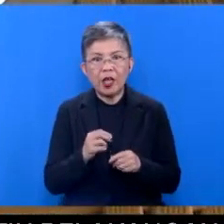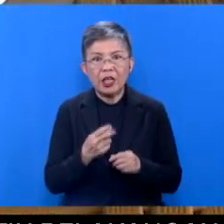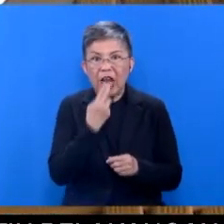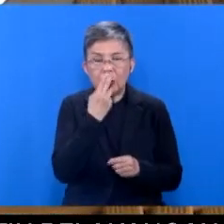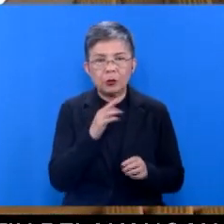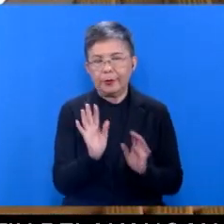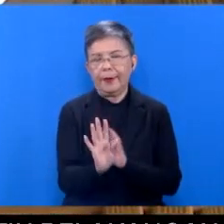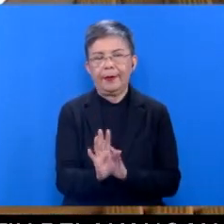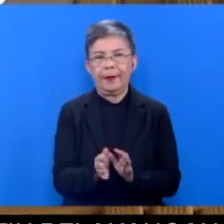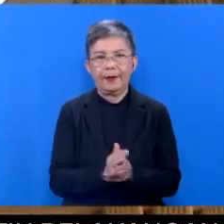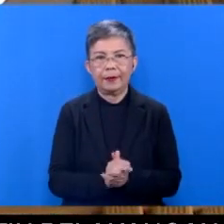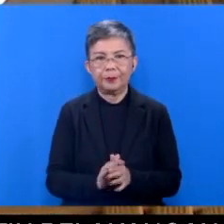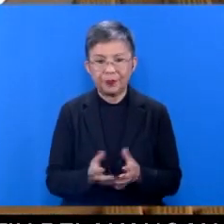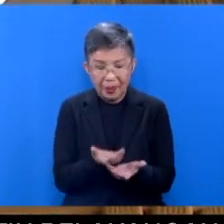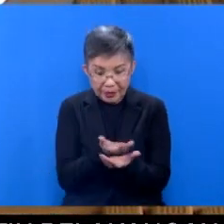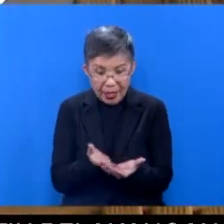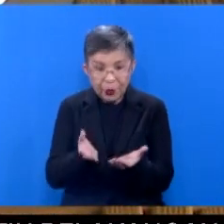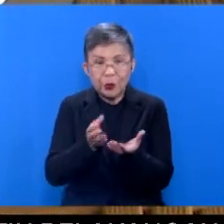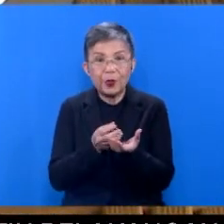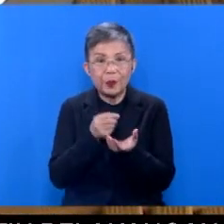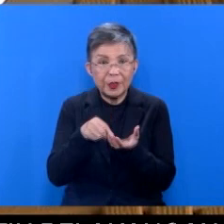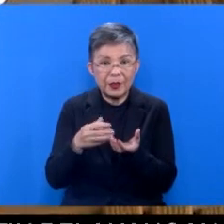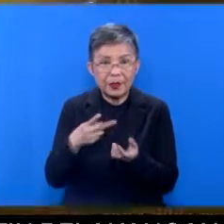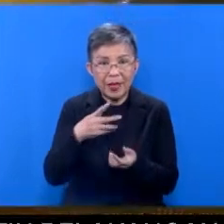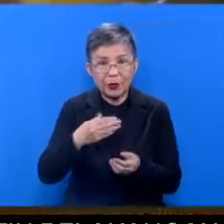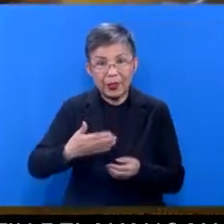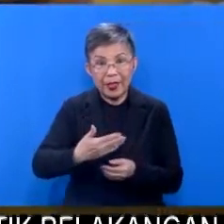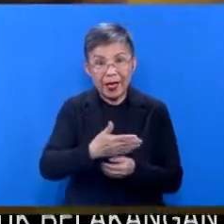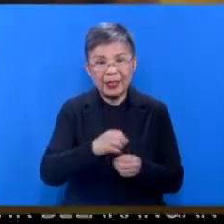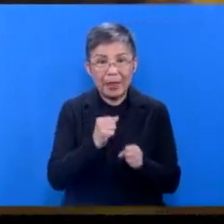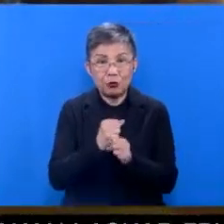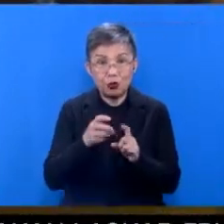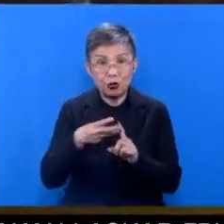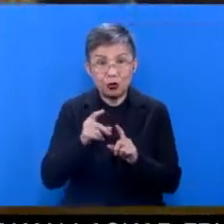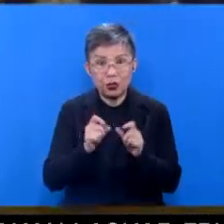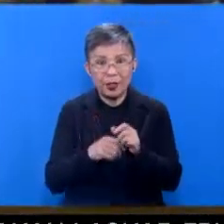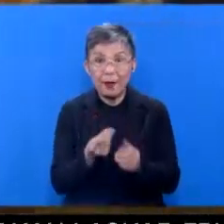sebagainya. Seporsi gabus pucung berisi satu ekor ikan gabus.